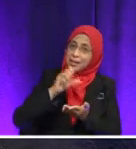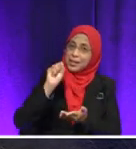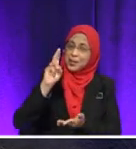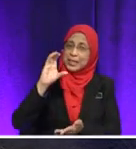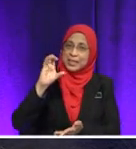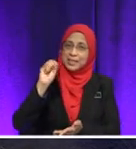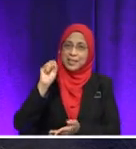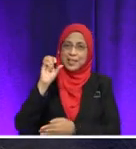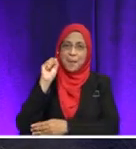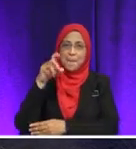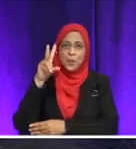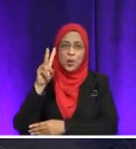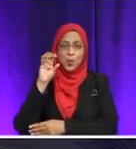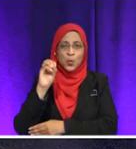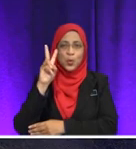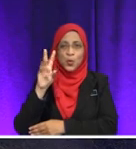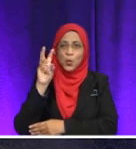sukses SPM by